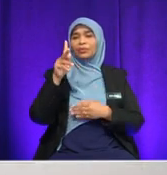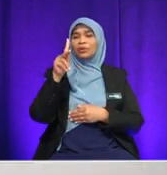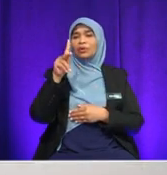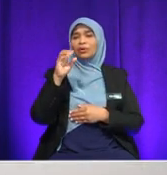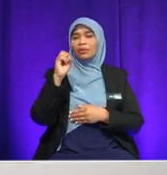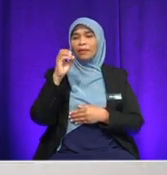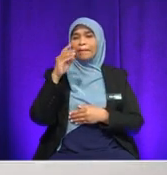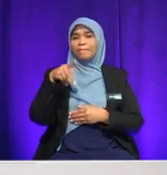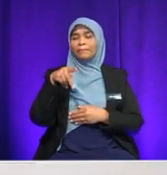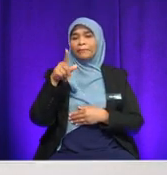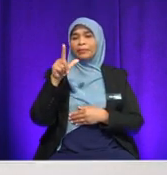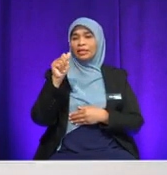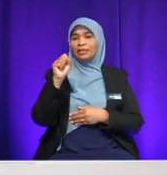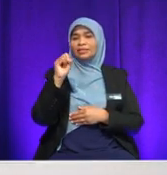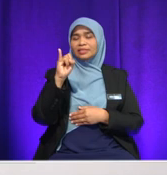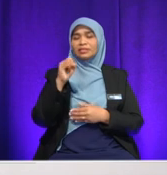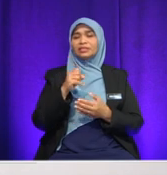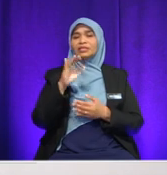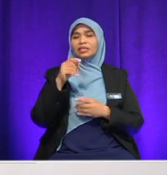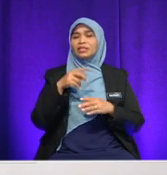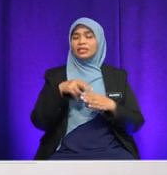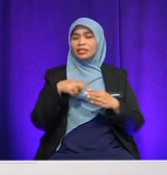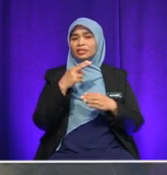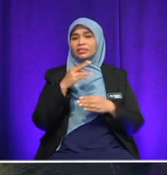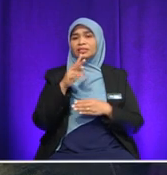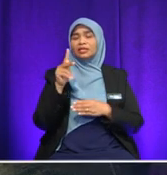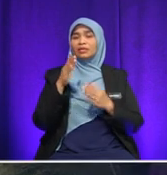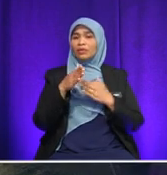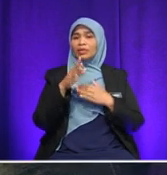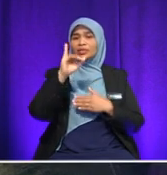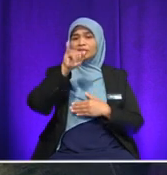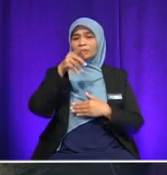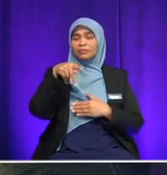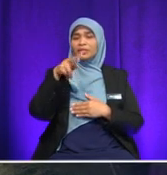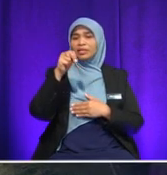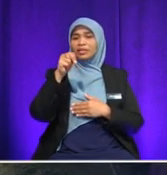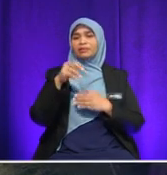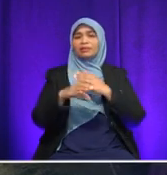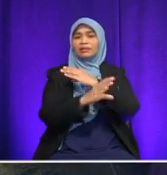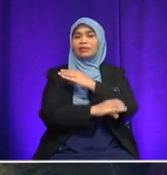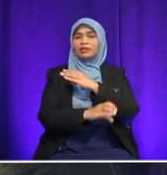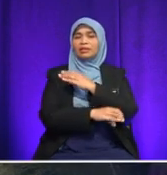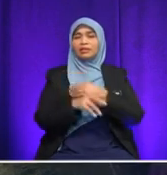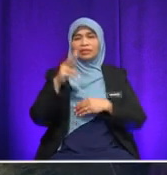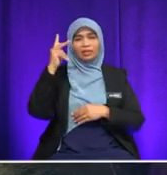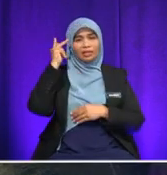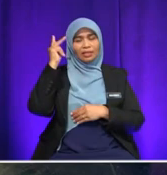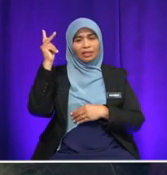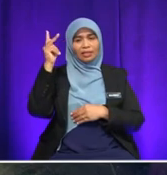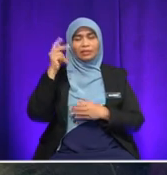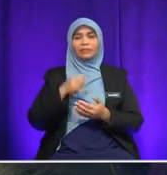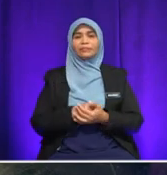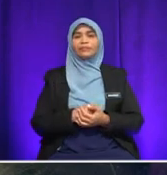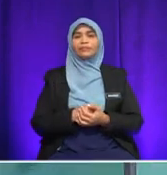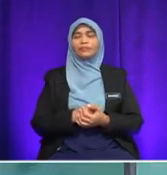kompilasi adaptasi dan juga karya asli yang dihasilkan oleh JPN Negeri Kelantan. Yang telah dihasilkan oleh Nur Syafiah Hanum Muhammad Yusri